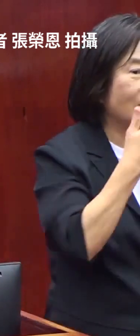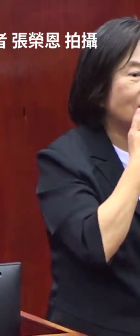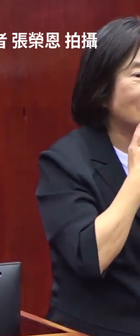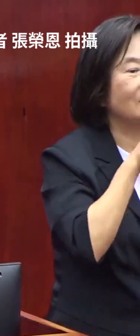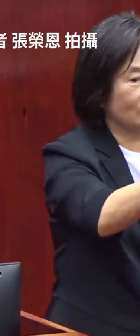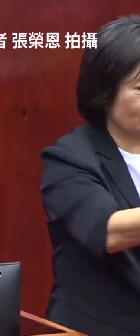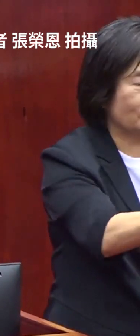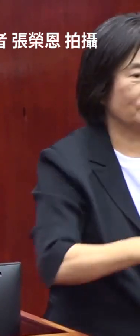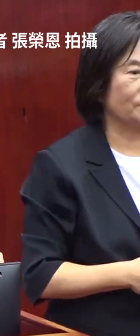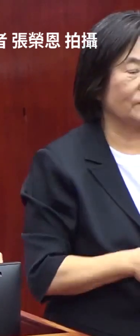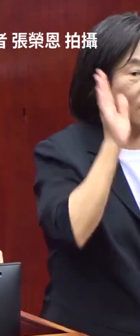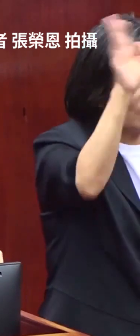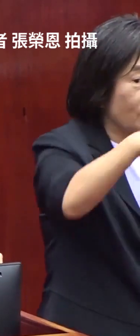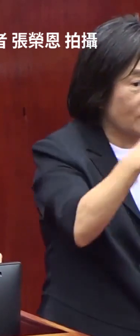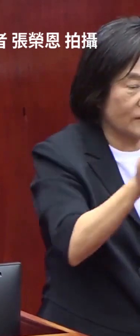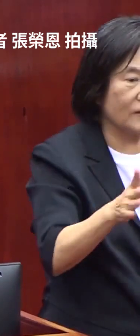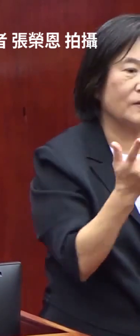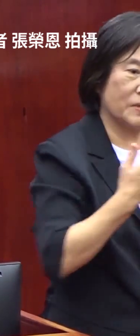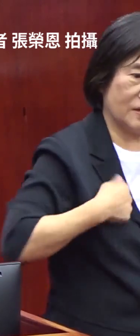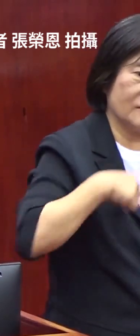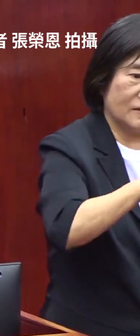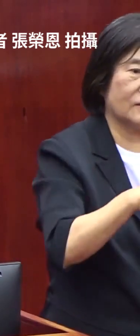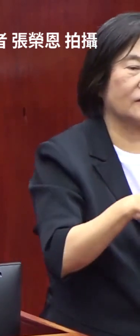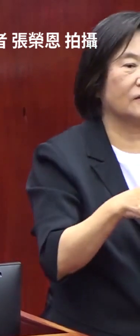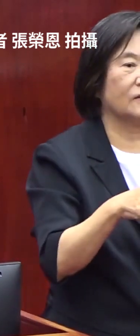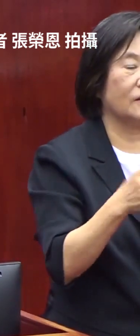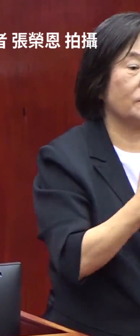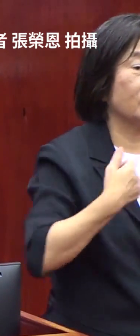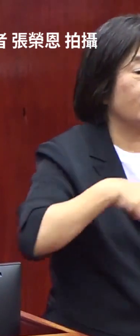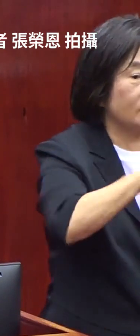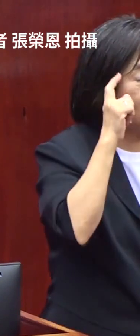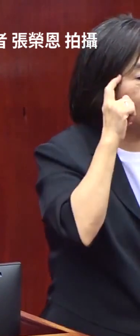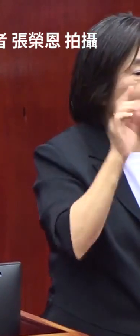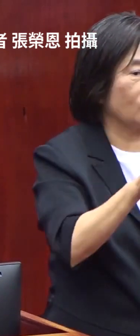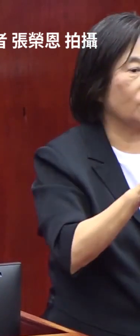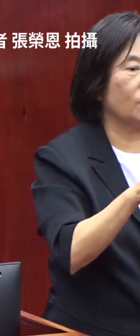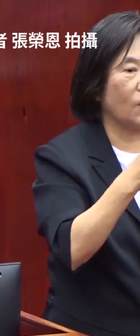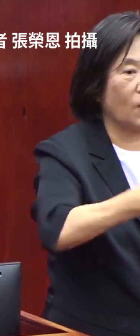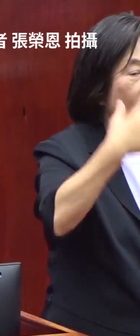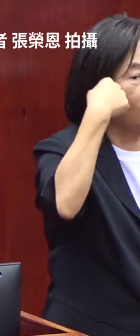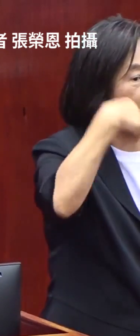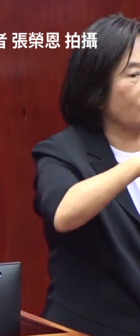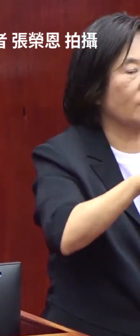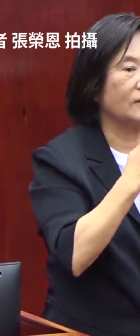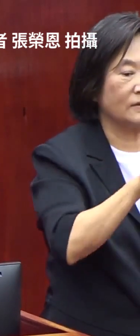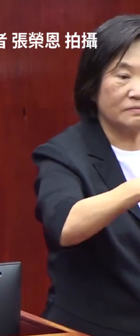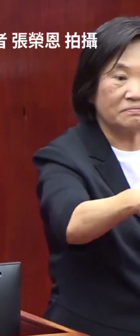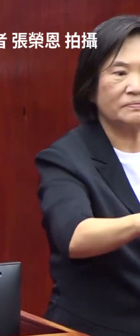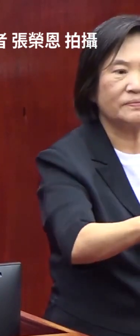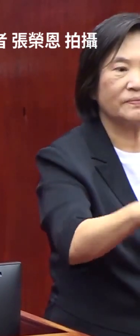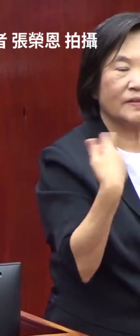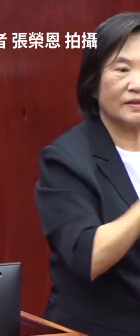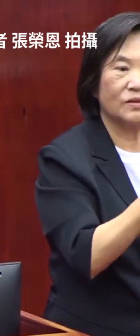2年内会完工开用的应该是北流北翼大巨蛋。北流虽然已经到竣工但是它南基地陆陆续续现在还在装修，